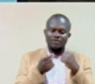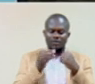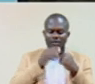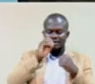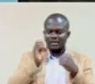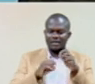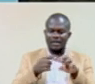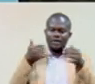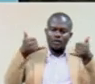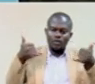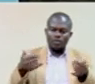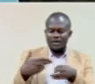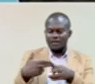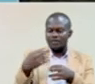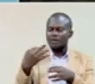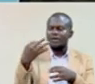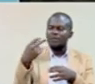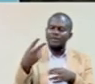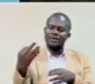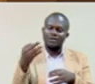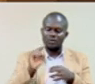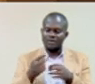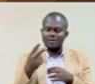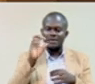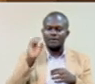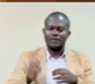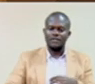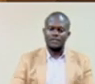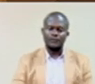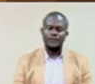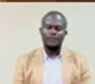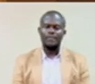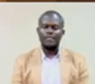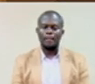9.18%, ariko ubu ni 23.2%. Kwizera Bosco mu mujyi wa Kigali.